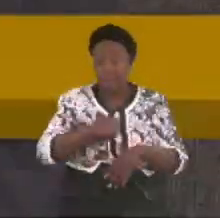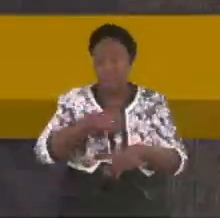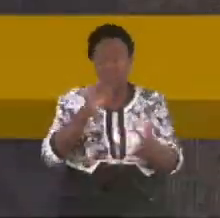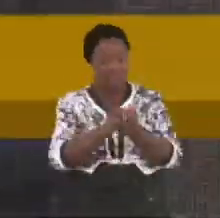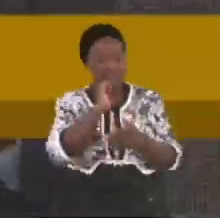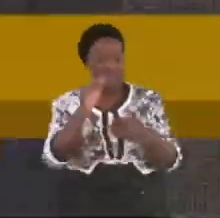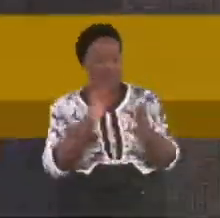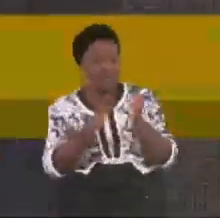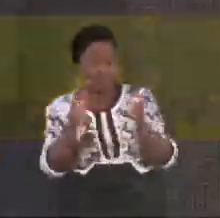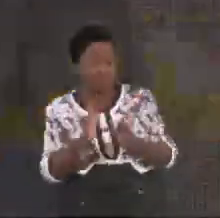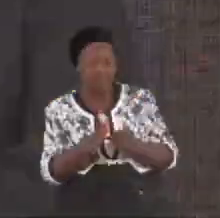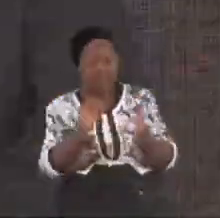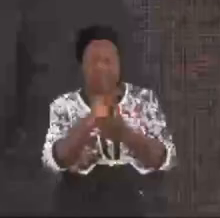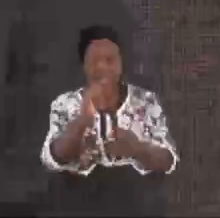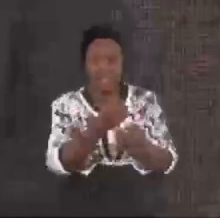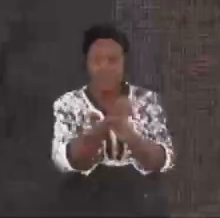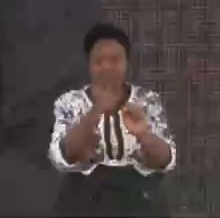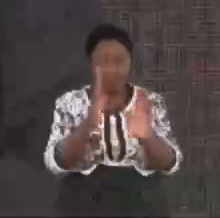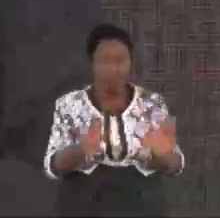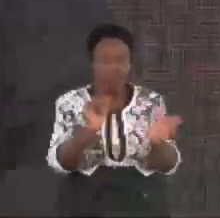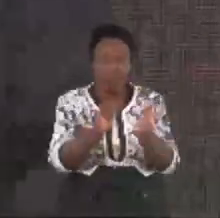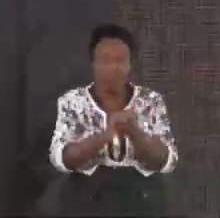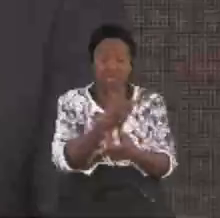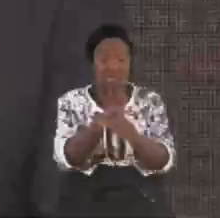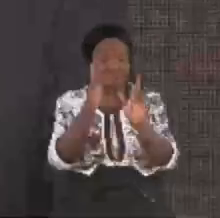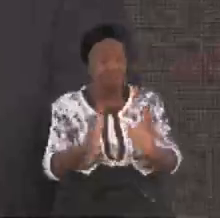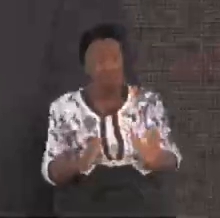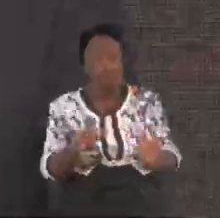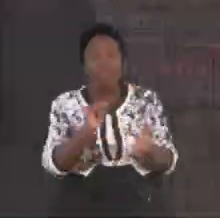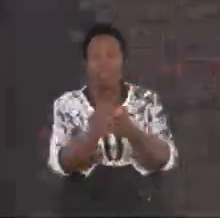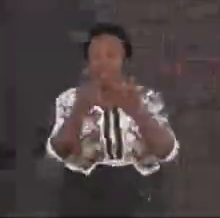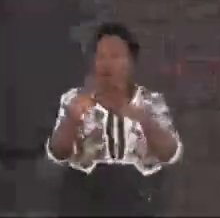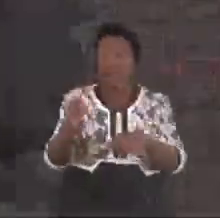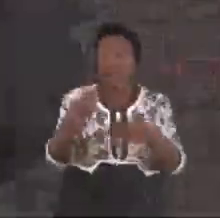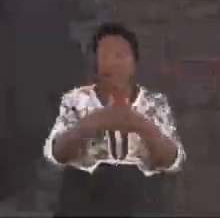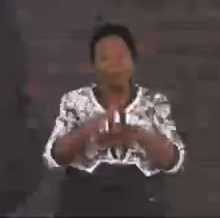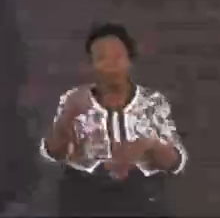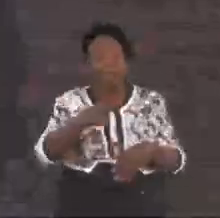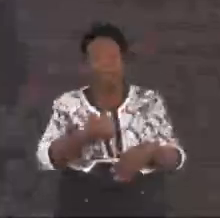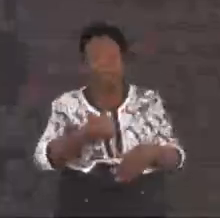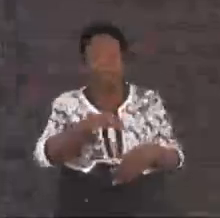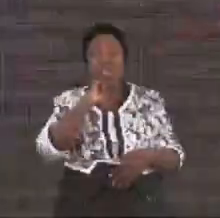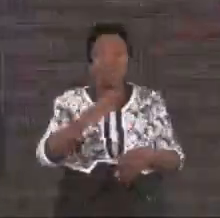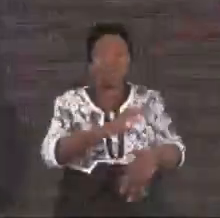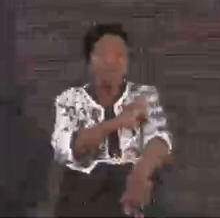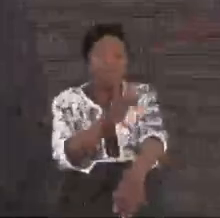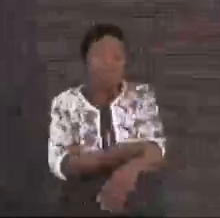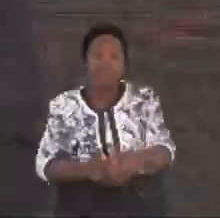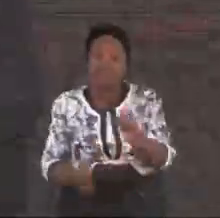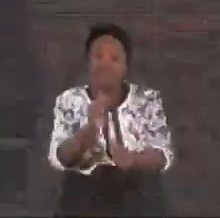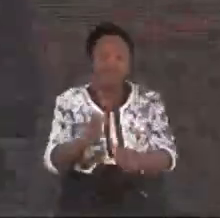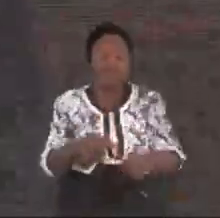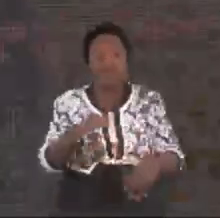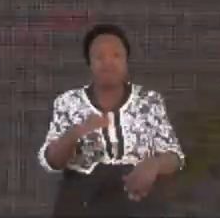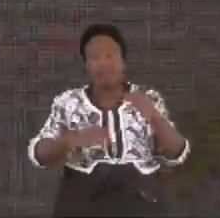c'est Jésus, le Sauveur. Ça, c'est le Libérateur qui vient après moi, est plus puissant que moi. Et